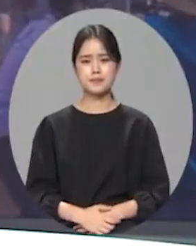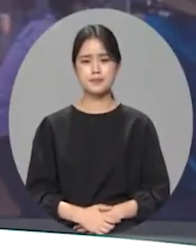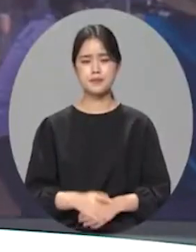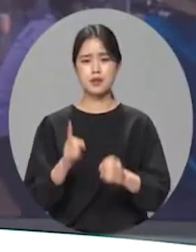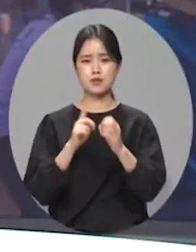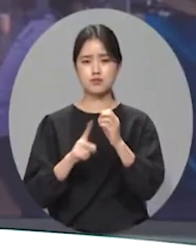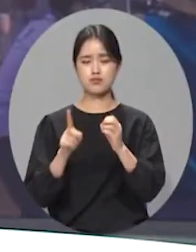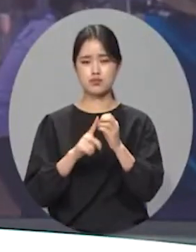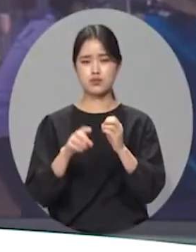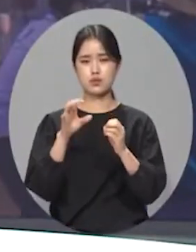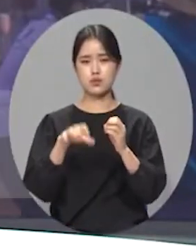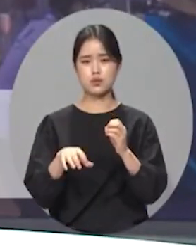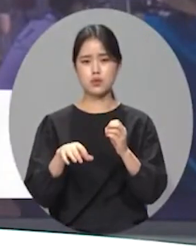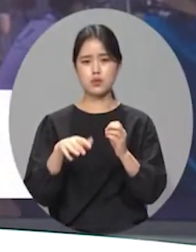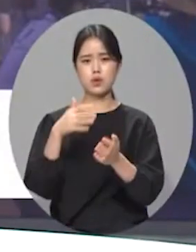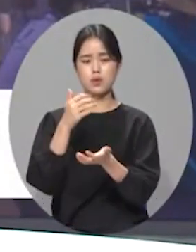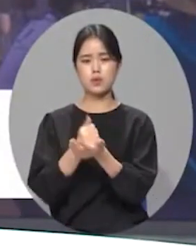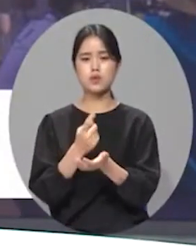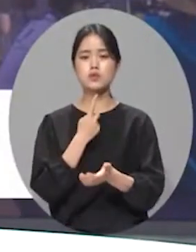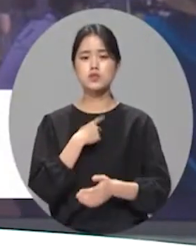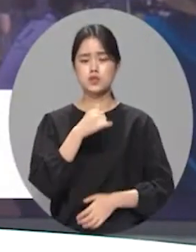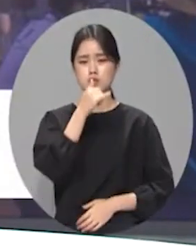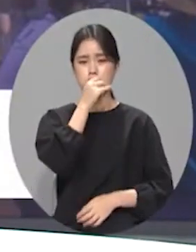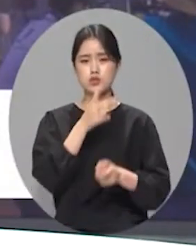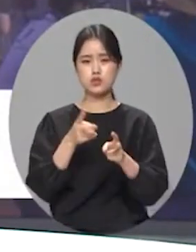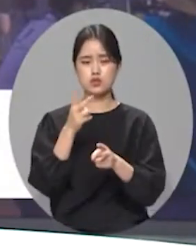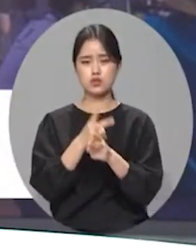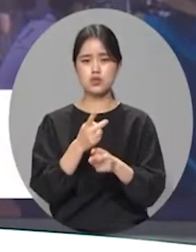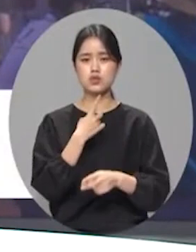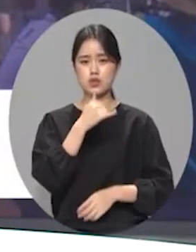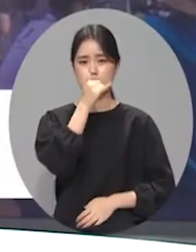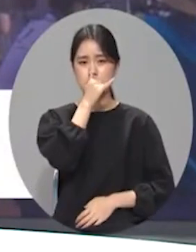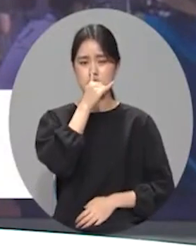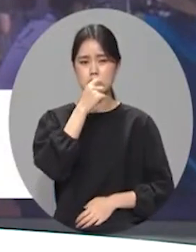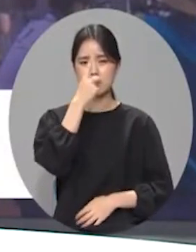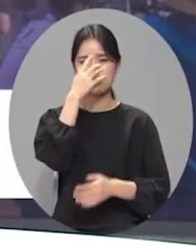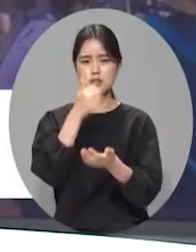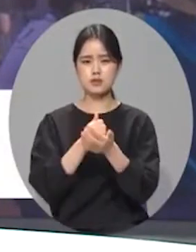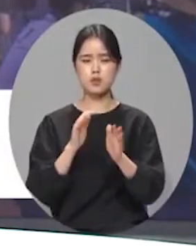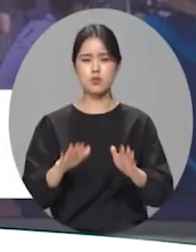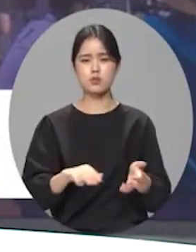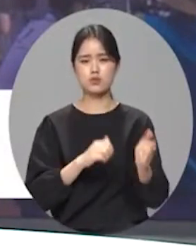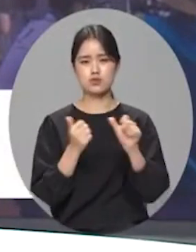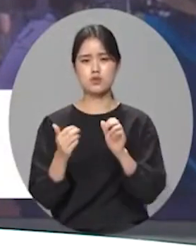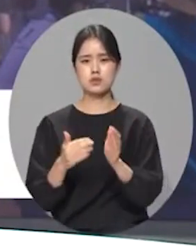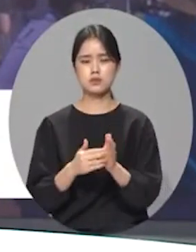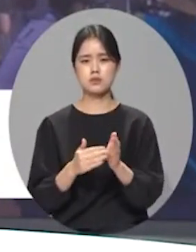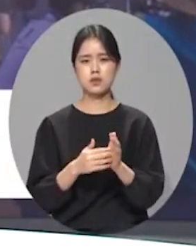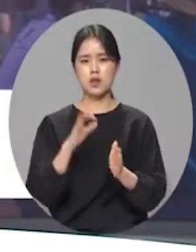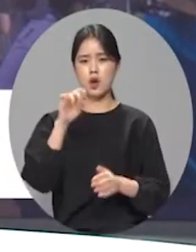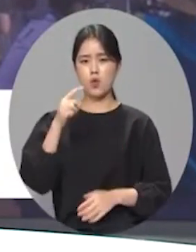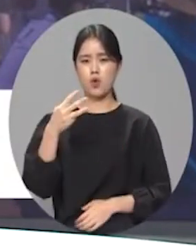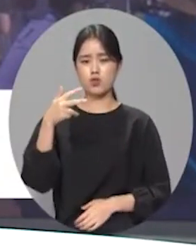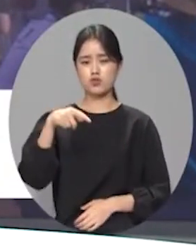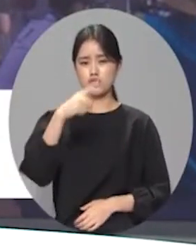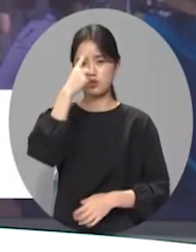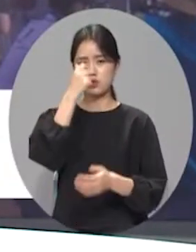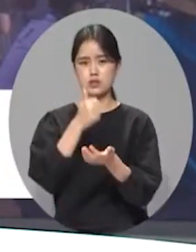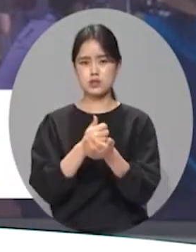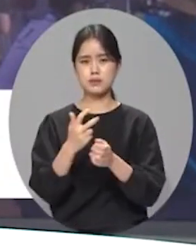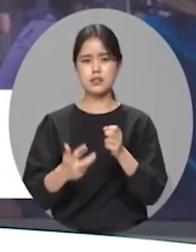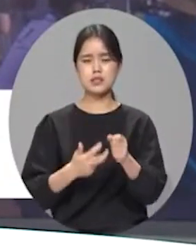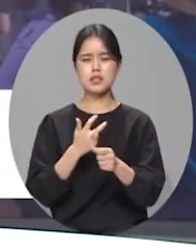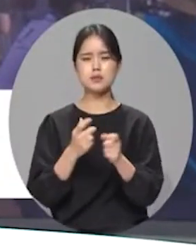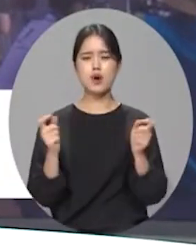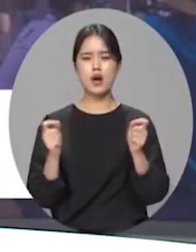불교 조계 중에 총무원장을 두 차례나 역임한 월주 스님이 오늘 입적했습니다. 월주 스님은 70년 가까이 출가자의